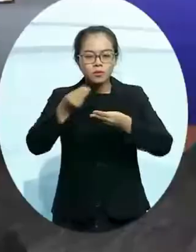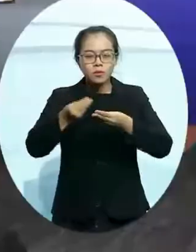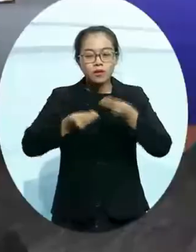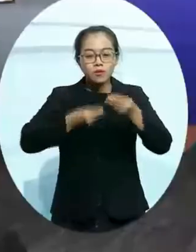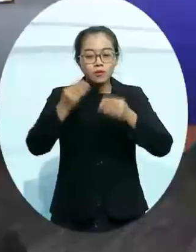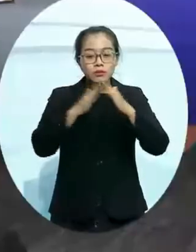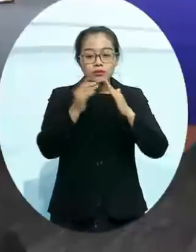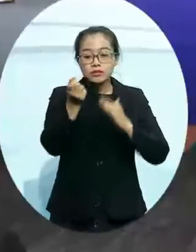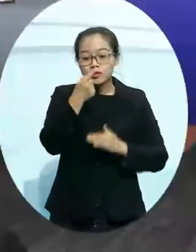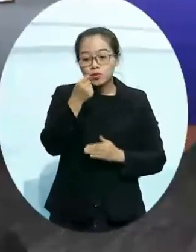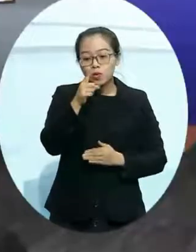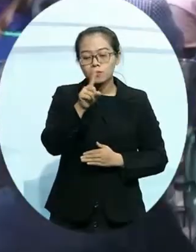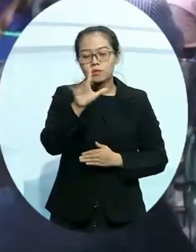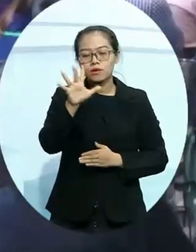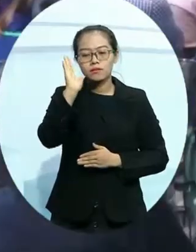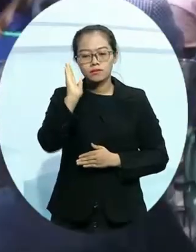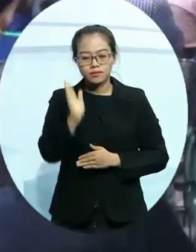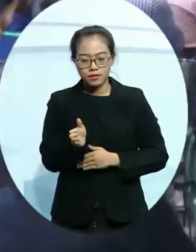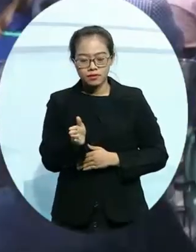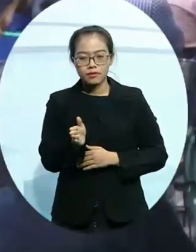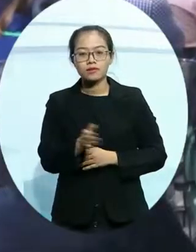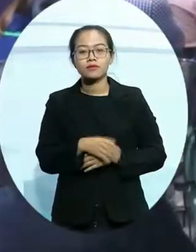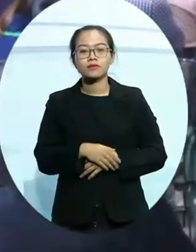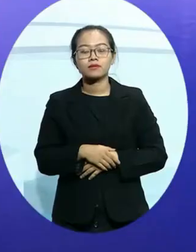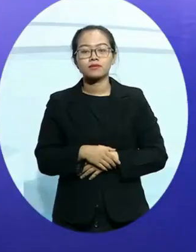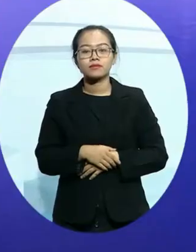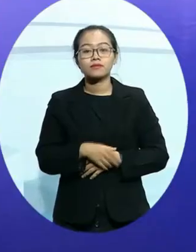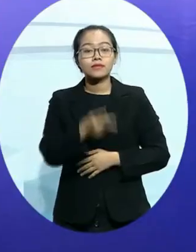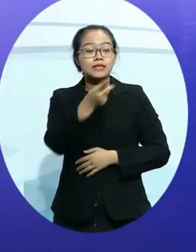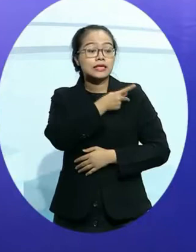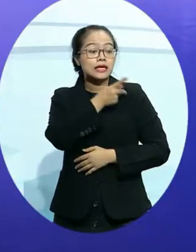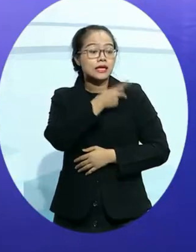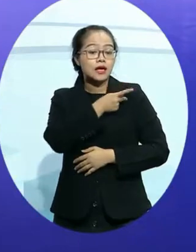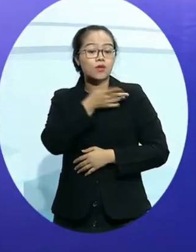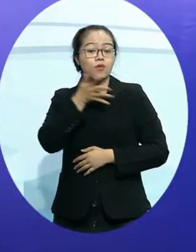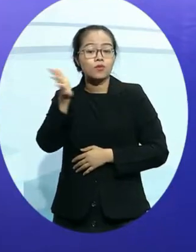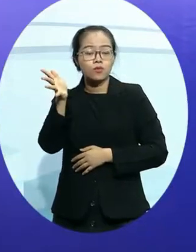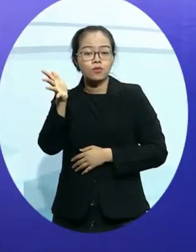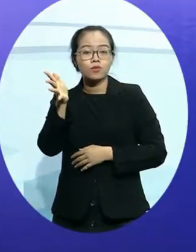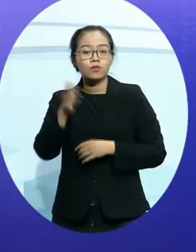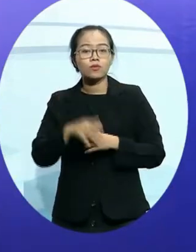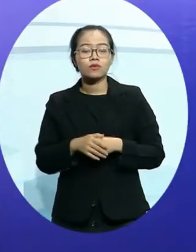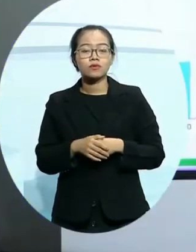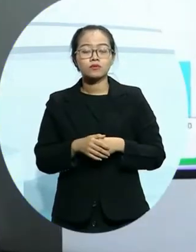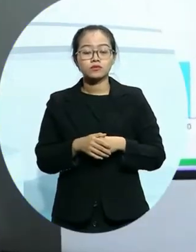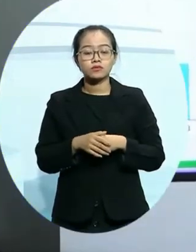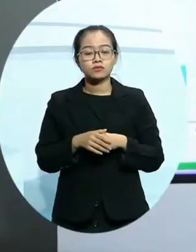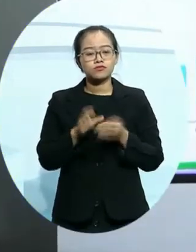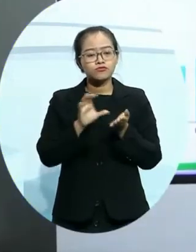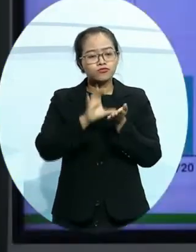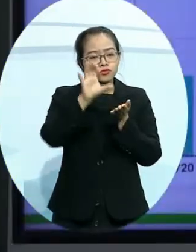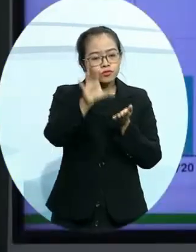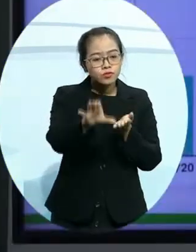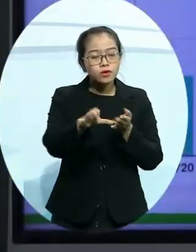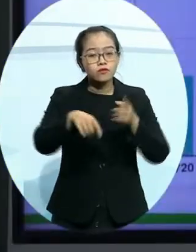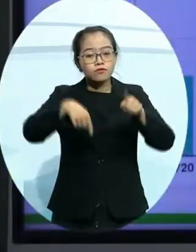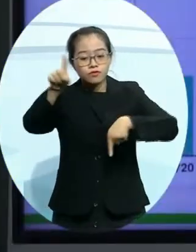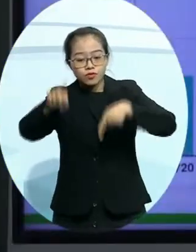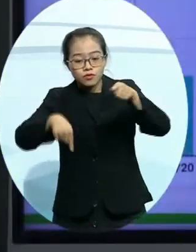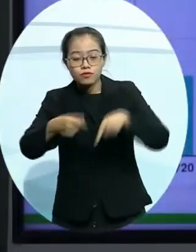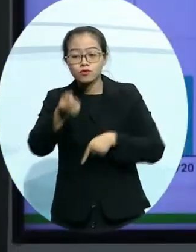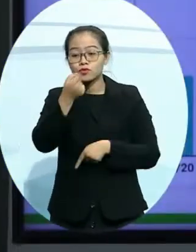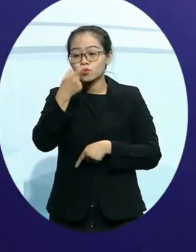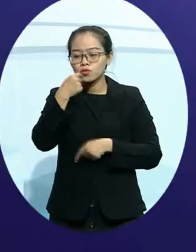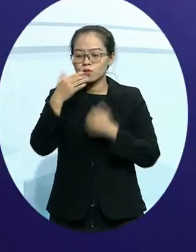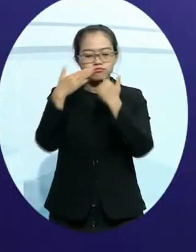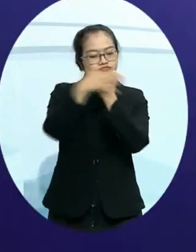phòng khám phát sinh giao dịch mỗi tháng là khách hàng của thuốc sĩ.vn, nền tảng cung cấp và phân phối các dược phẩm trên khắp Việt